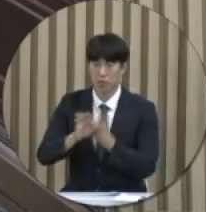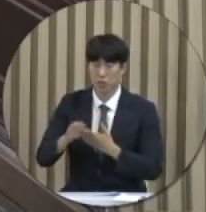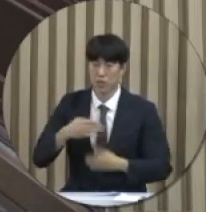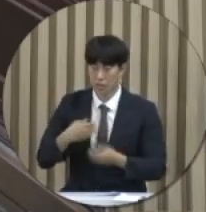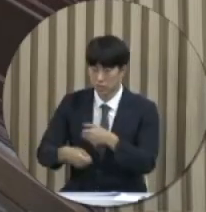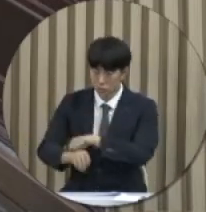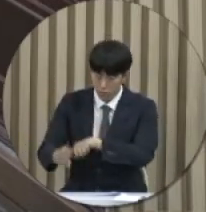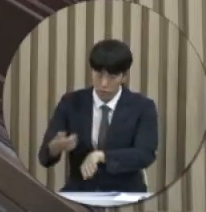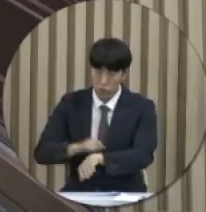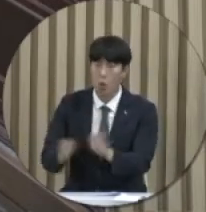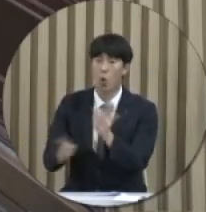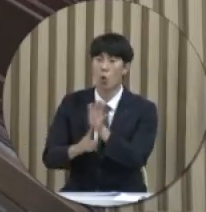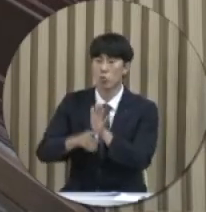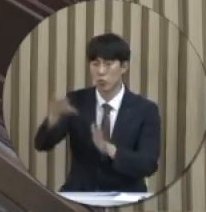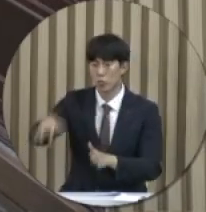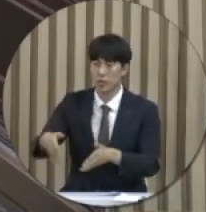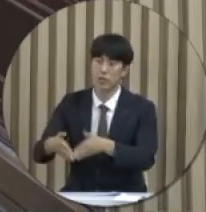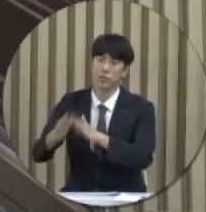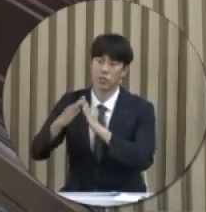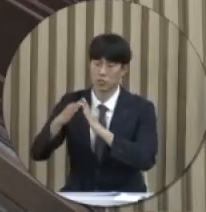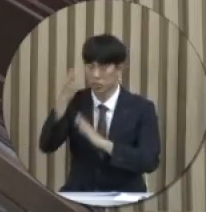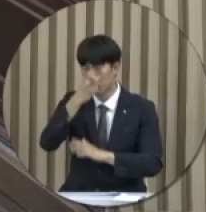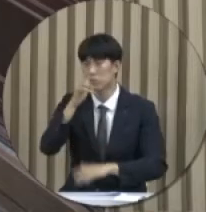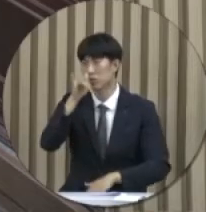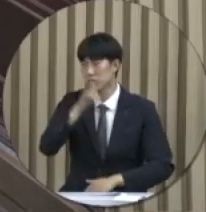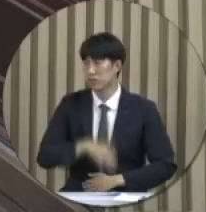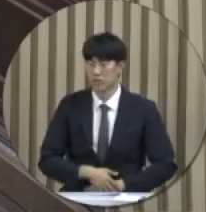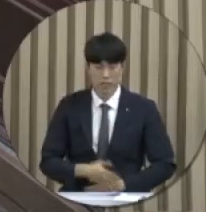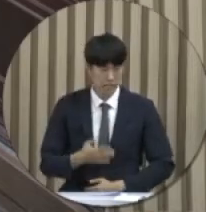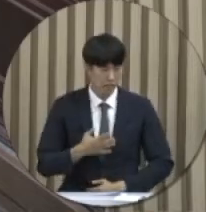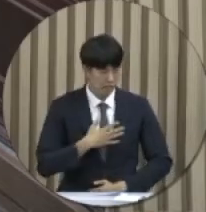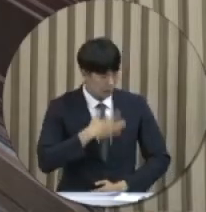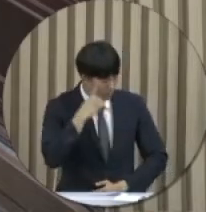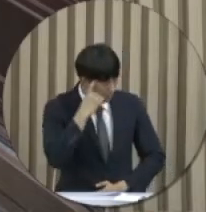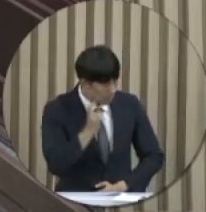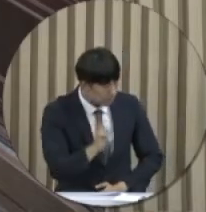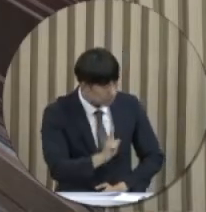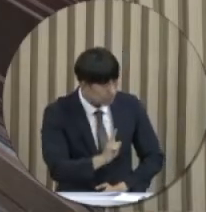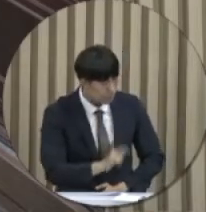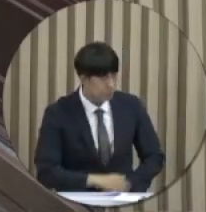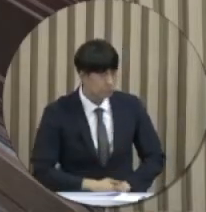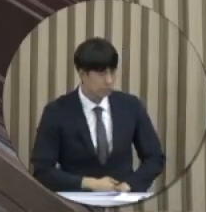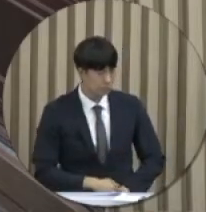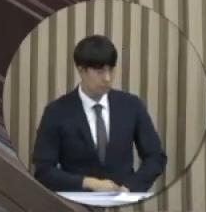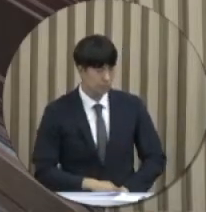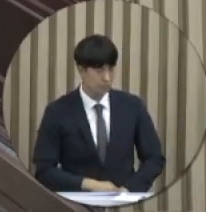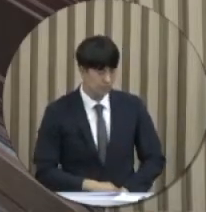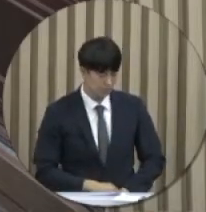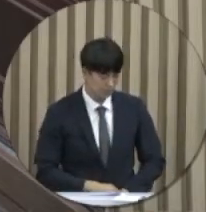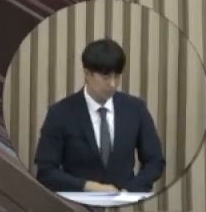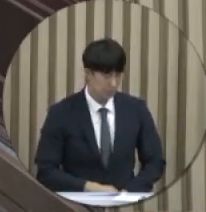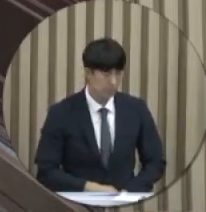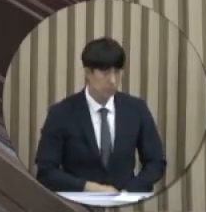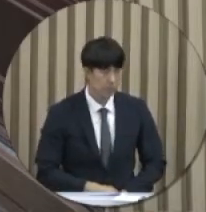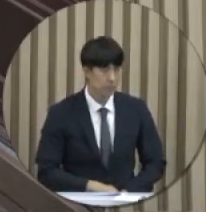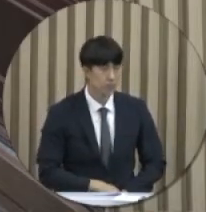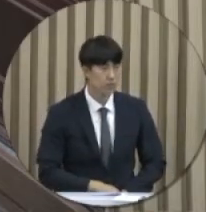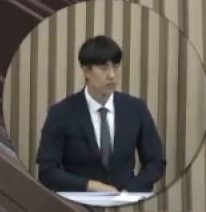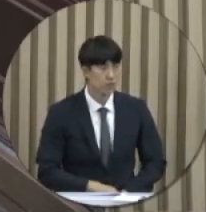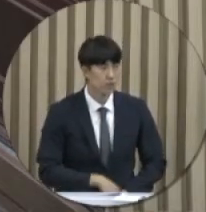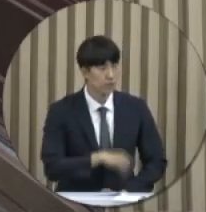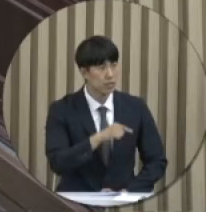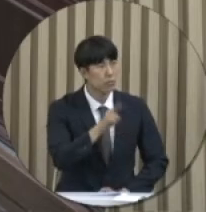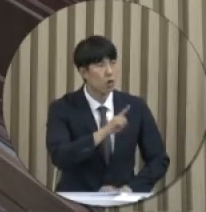적극적으로 홍보관을 설치하는 것을 검토하도록 네, 하겠습니다. 저는 그런 생각을 해보게 됩니다. 이거는 뭐